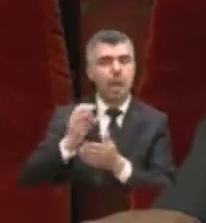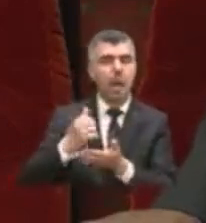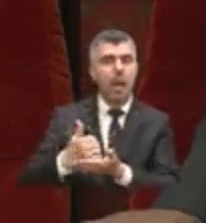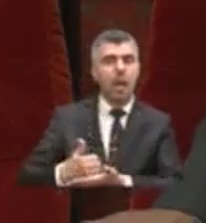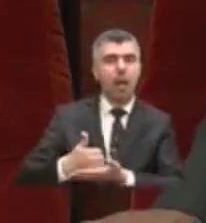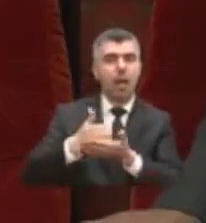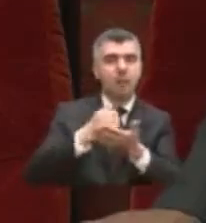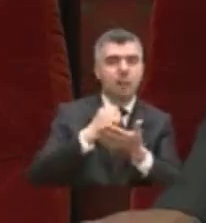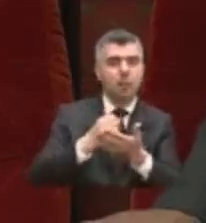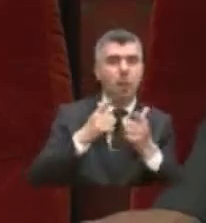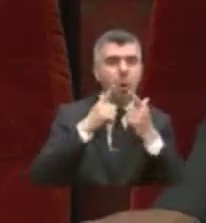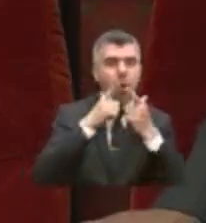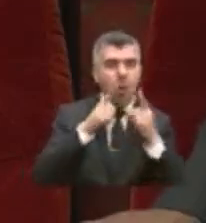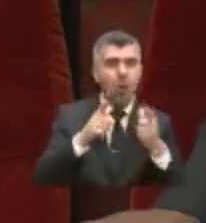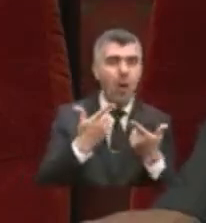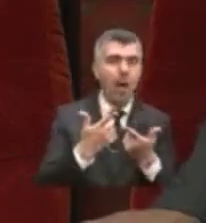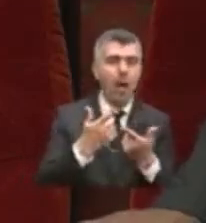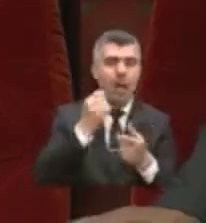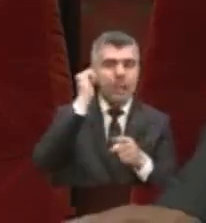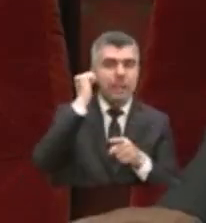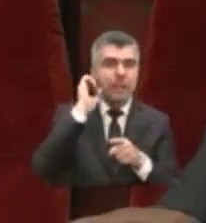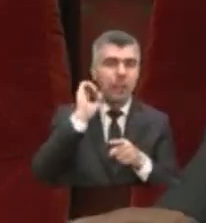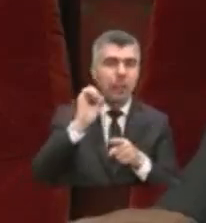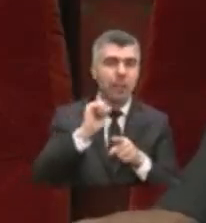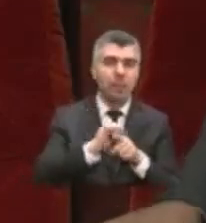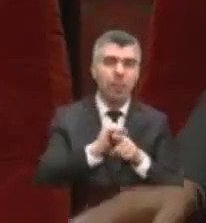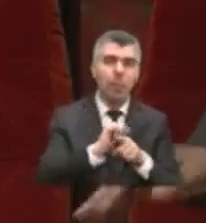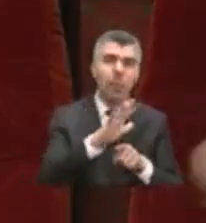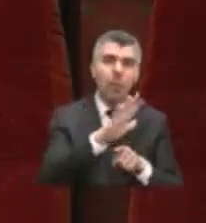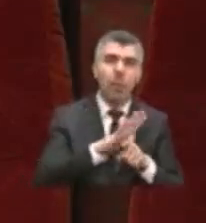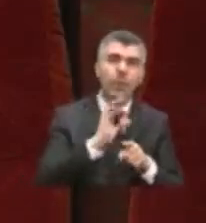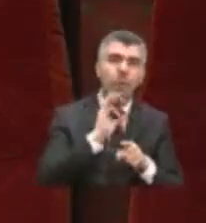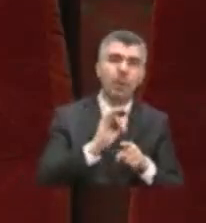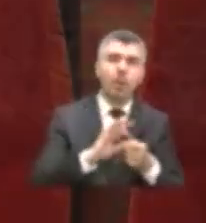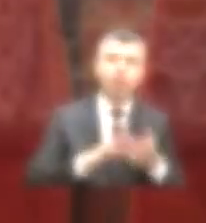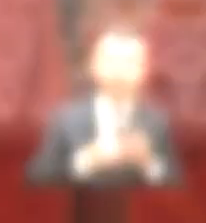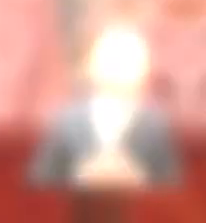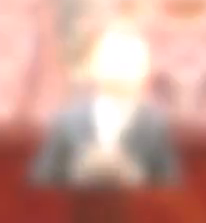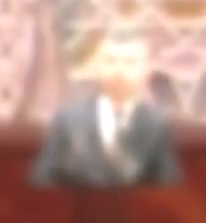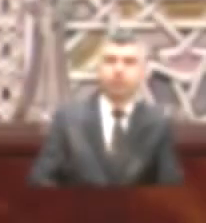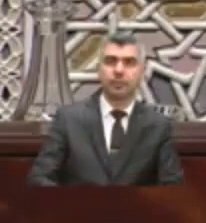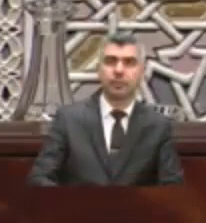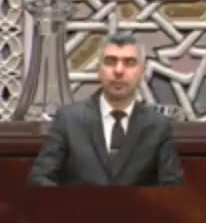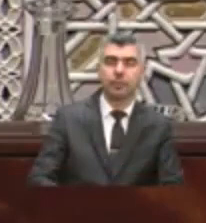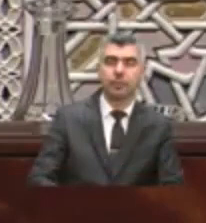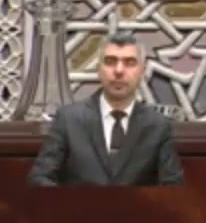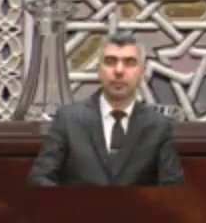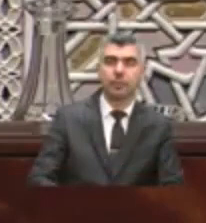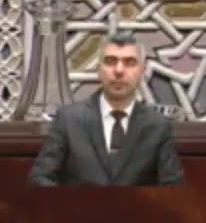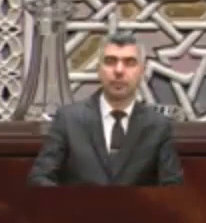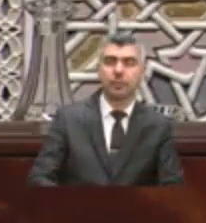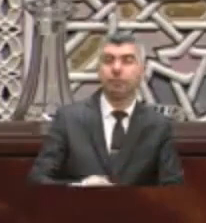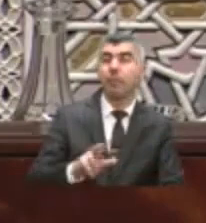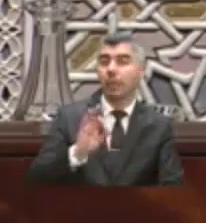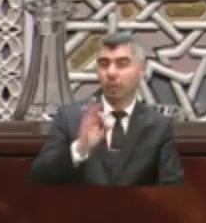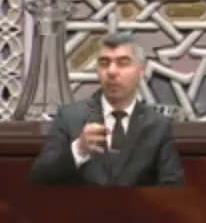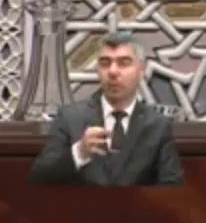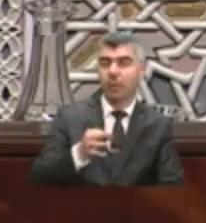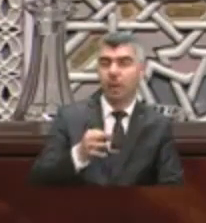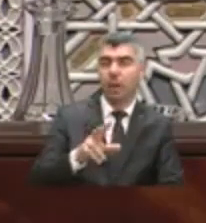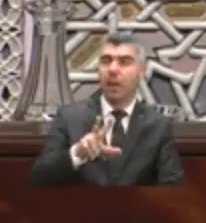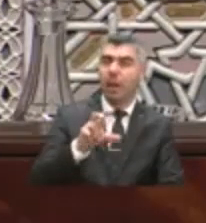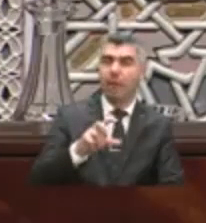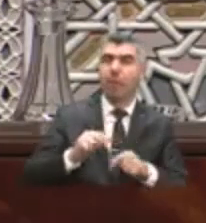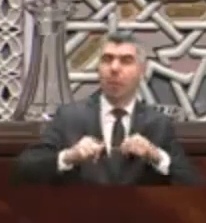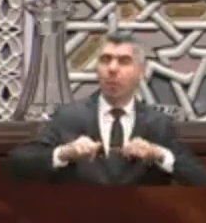بالنسبه للغات ولا بالنسبه للتكوين والحركيه الدوليه والوطنيه. شكرا. لا شك انكم ادركتم